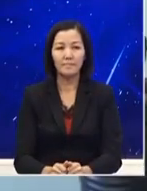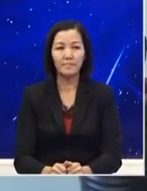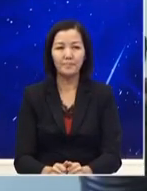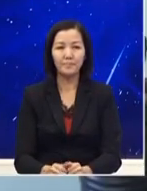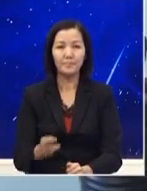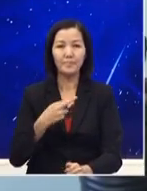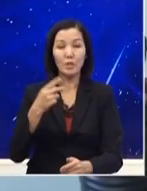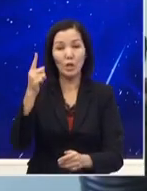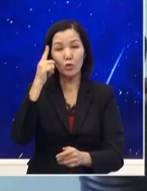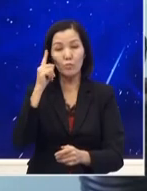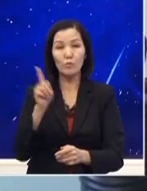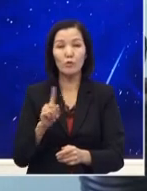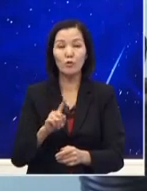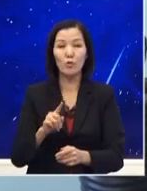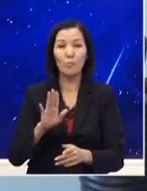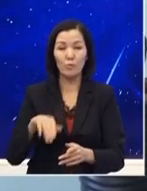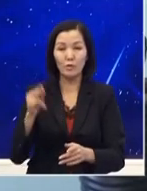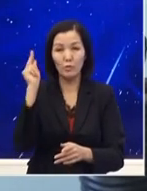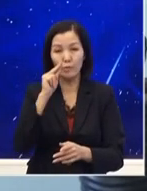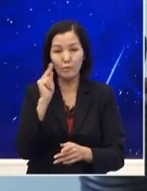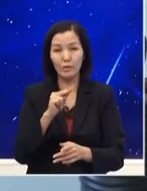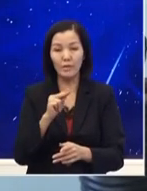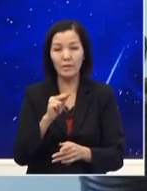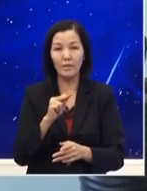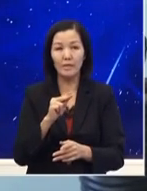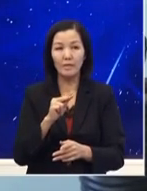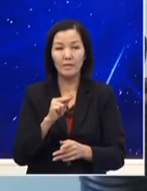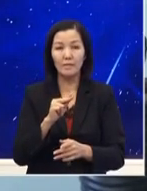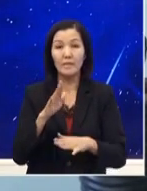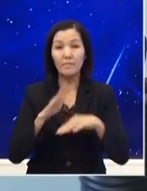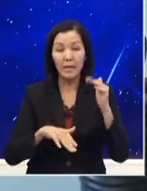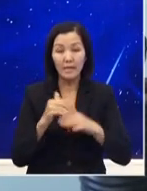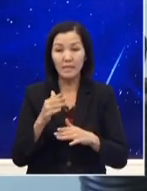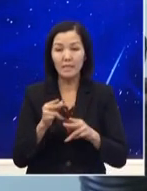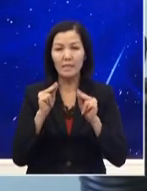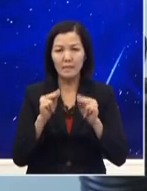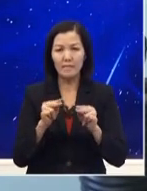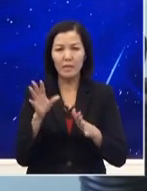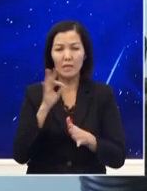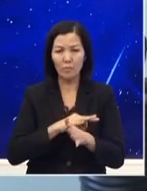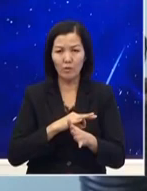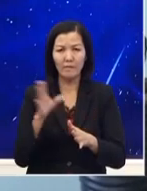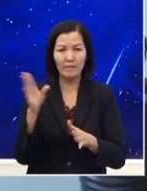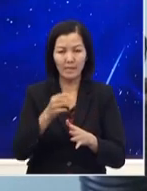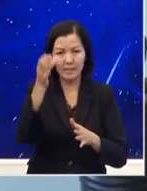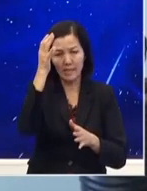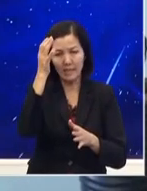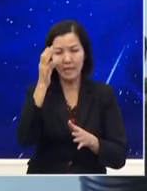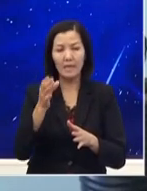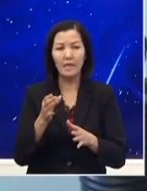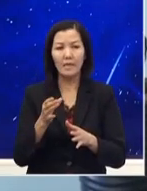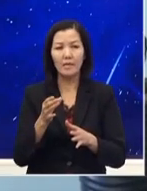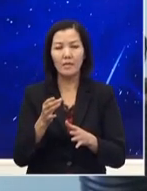Я считаю, что после таких обучений, если подходить к ним вот прям с практической стороны, прям действительно использовать эти все знания, то